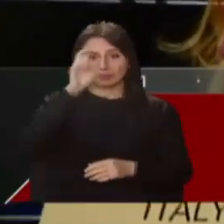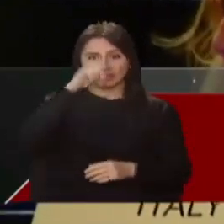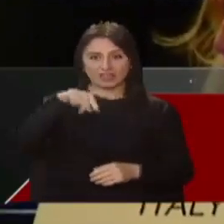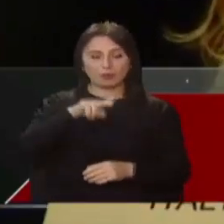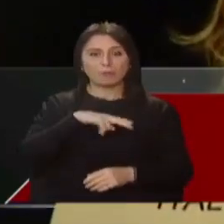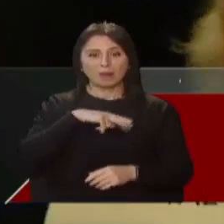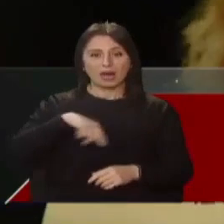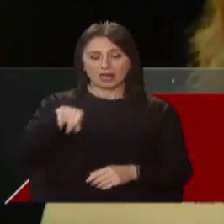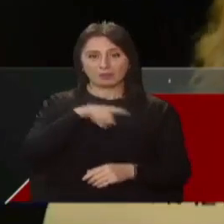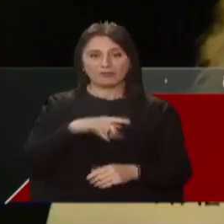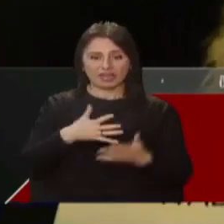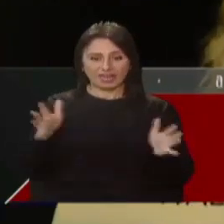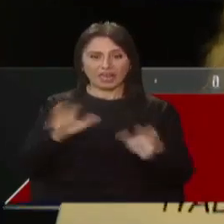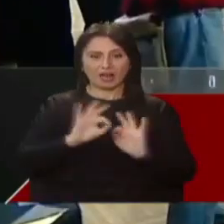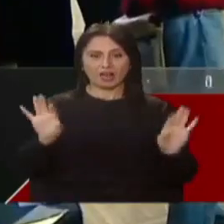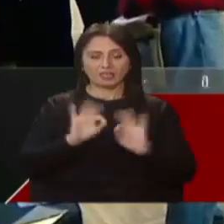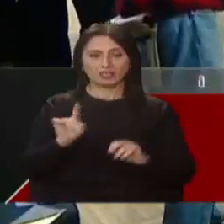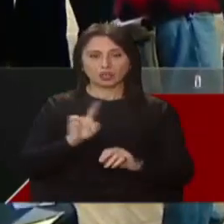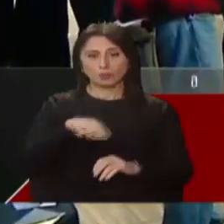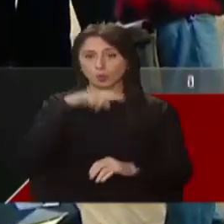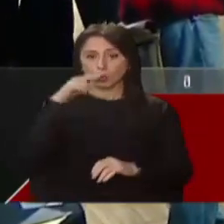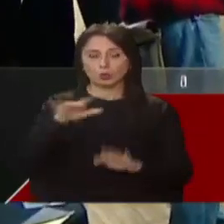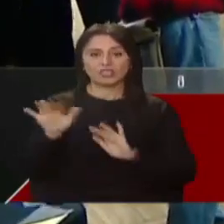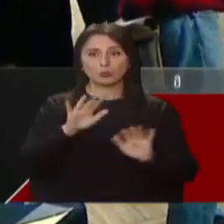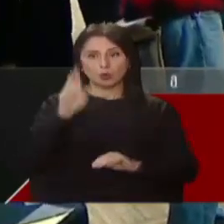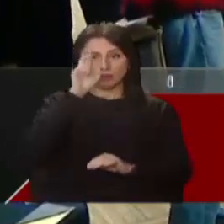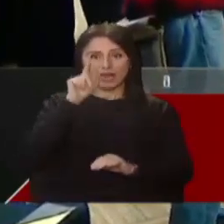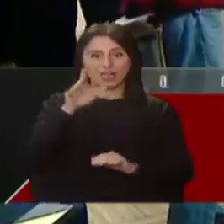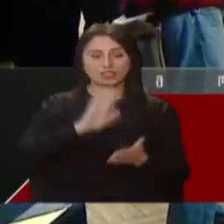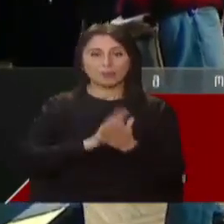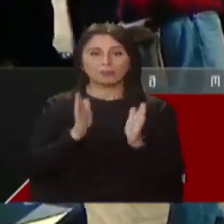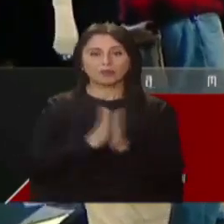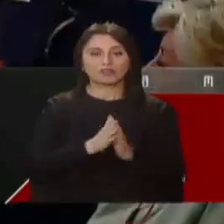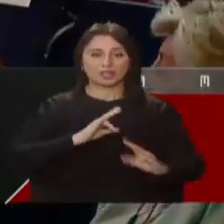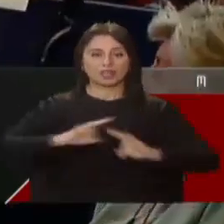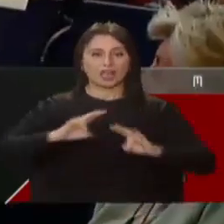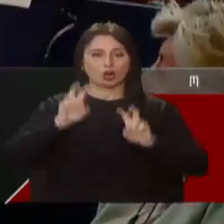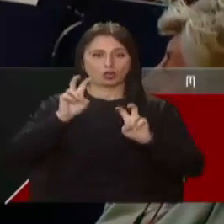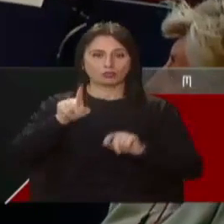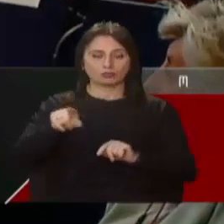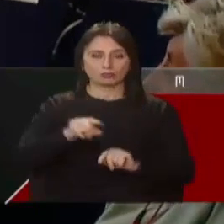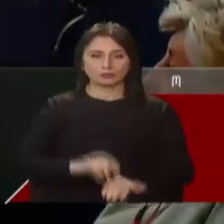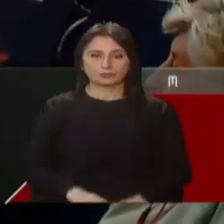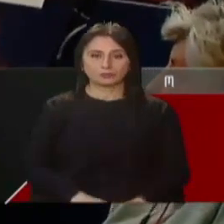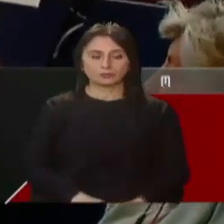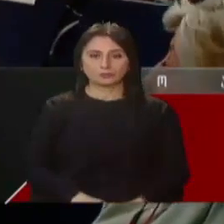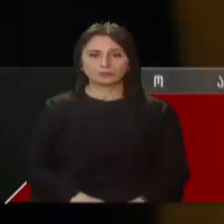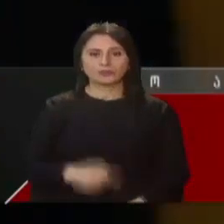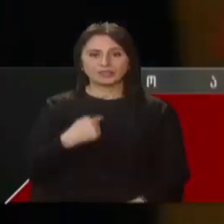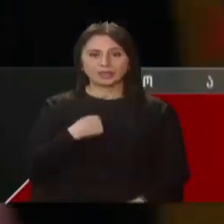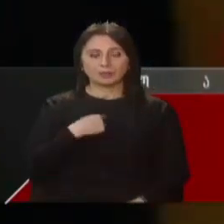მთავრობებს და პარლამენტებს ღიად განაცხადონ, რომ რუსეთი მოქმედი ხელისუფლების პირობებში ტერორისტული ქვეყანაა.